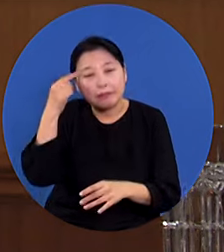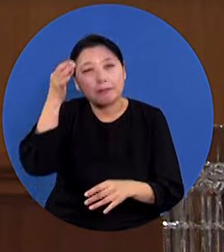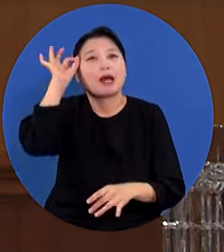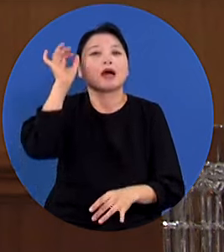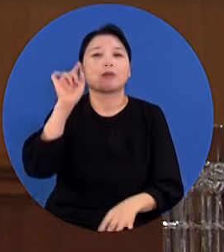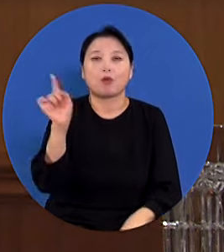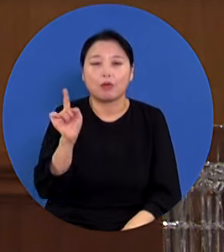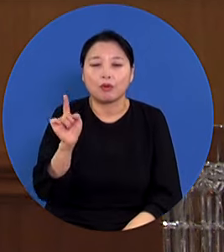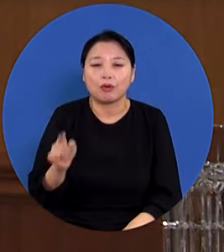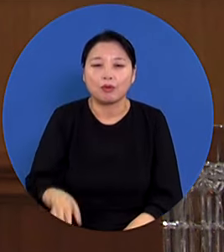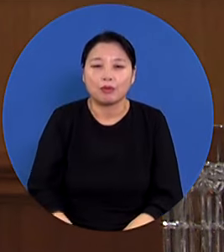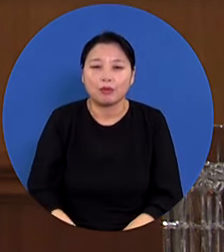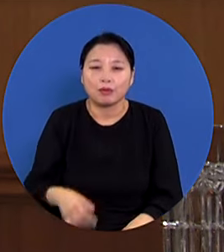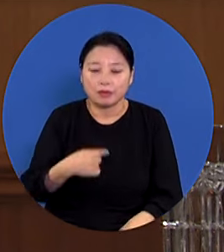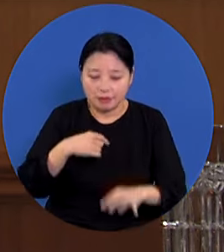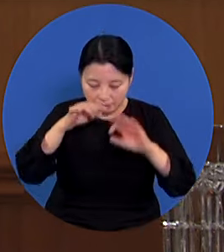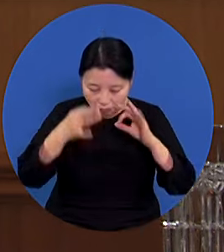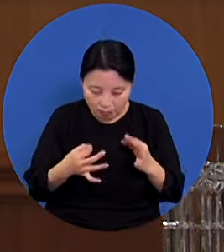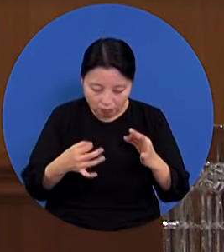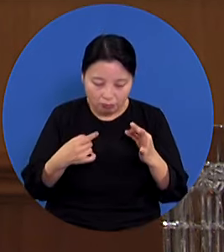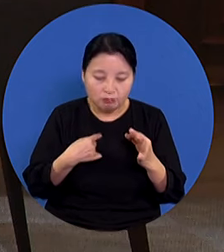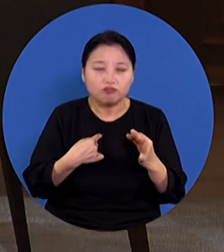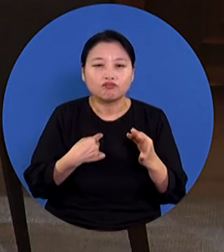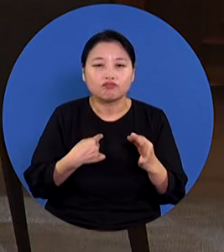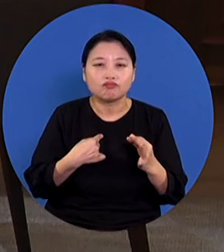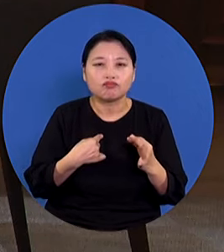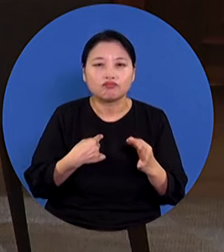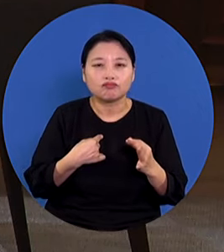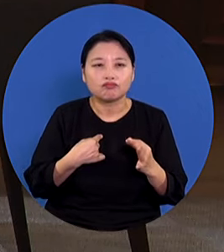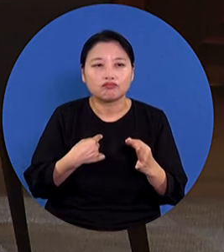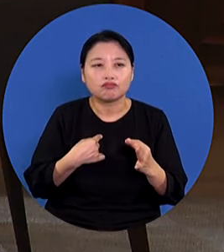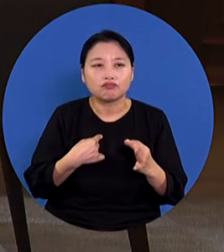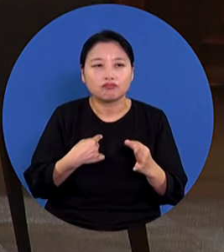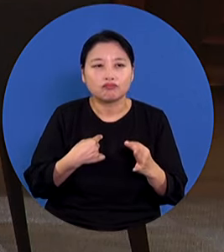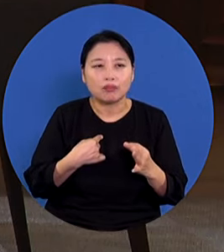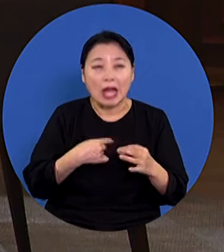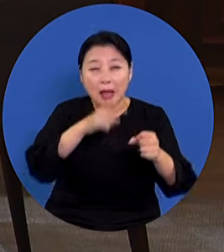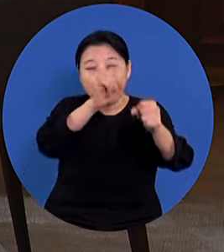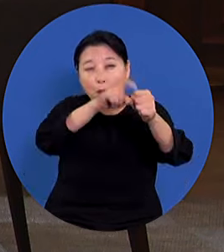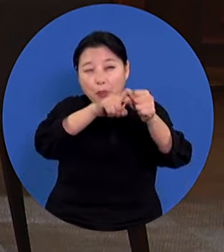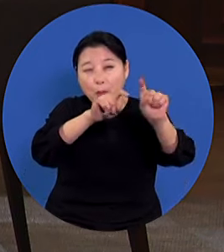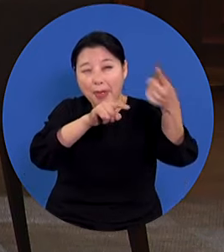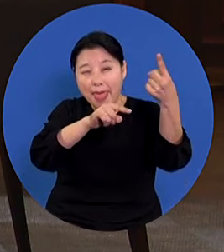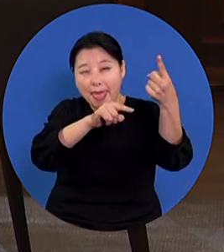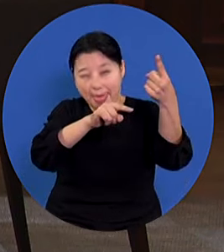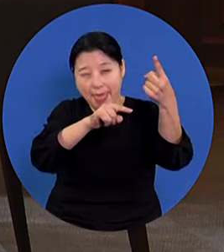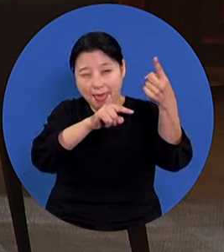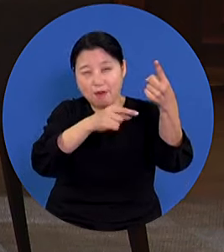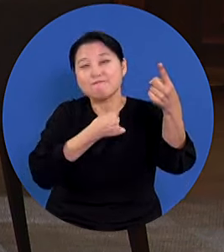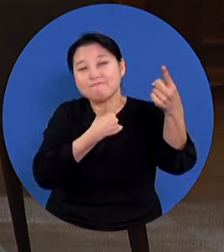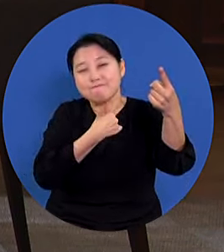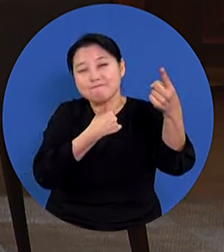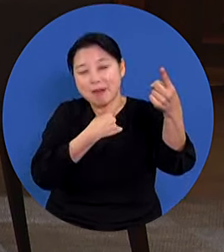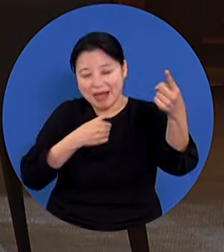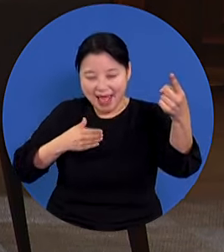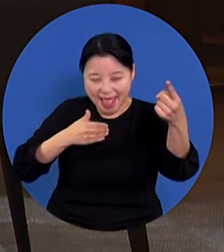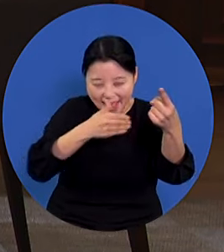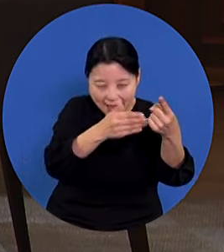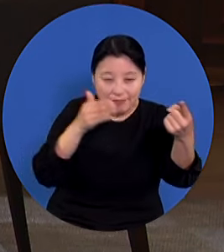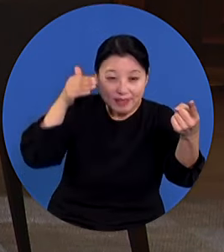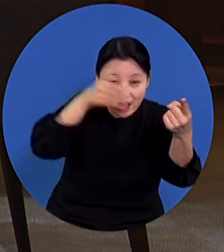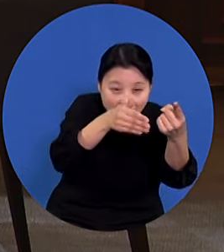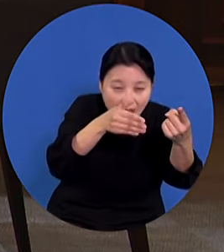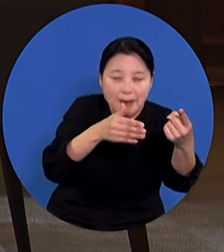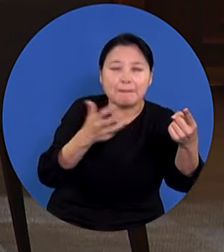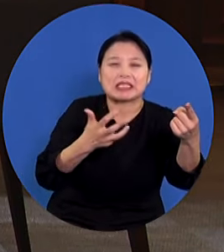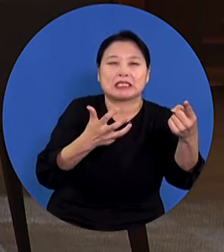건데 제가 제 자신을 돌이켜보니까 제가 100을 목표로 하면 한 80이 달성되는 거라고